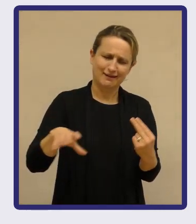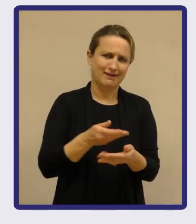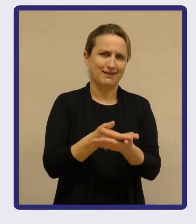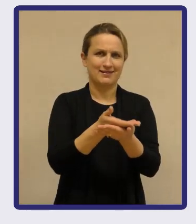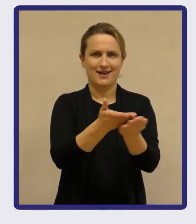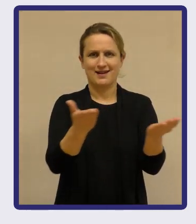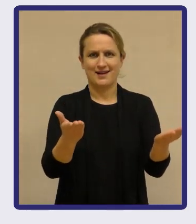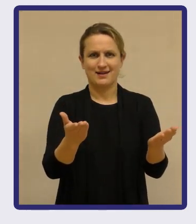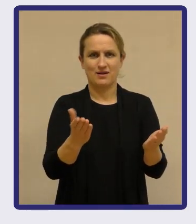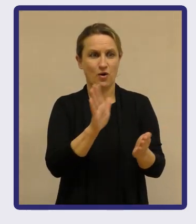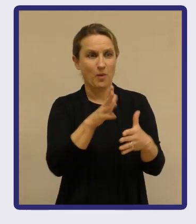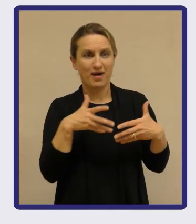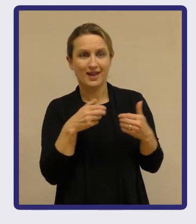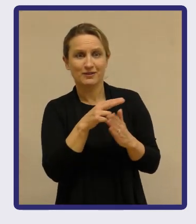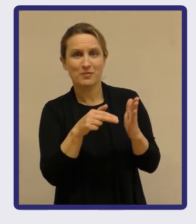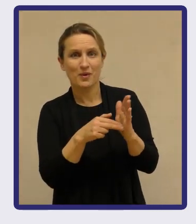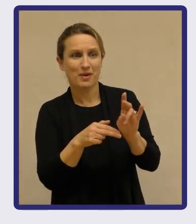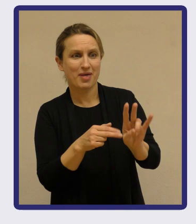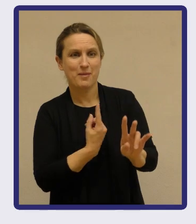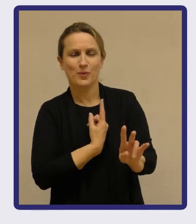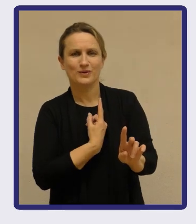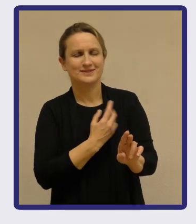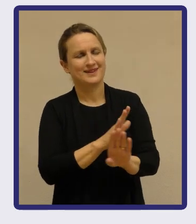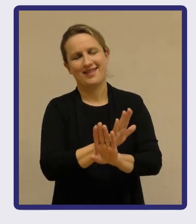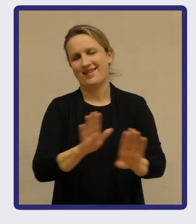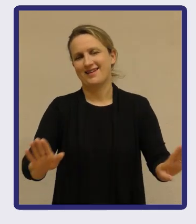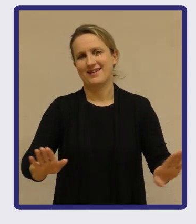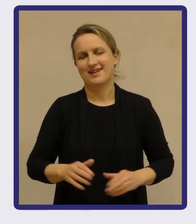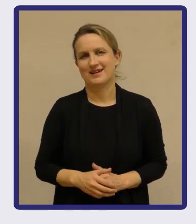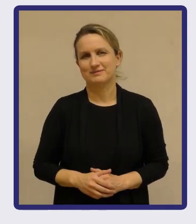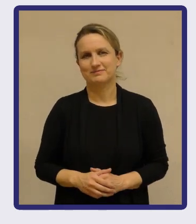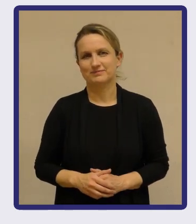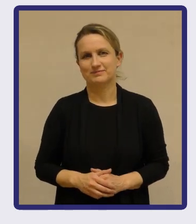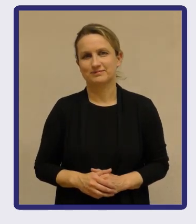tagatud kõikidele ja keegi ei jää oma tervisemurega üksi.